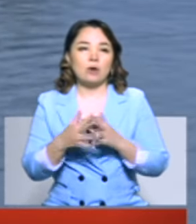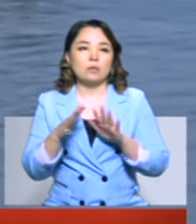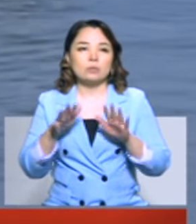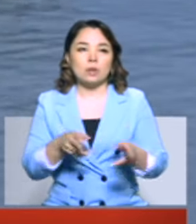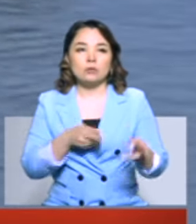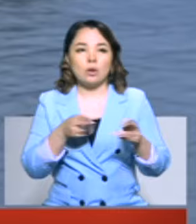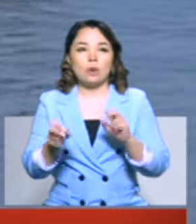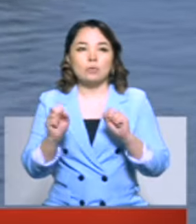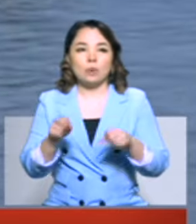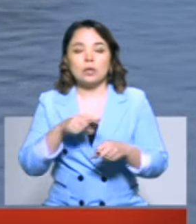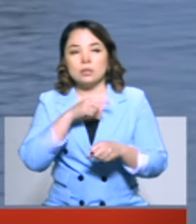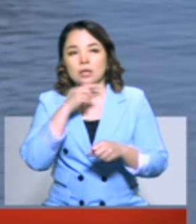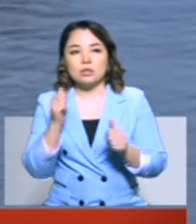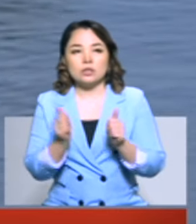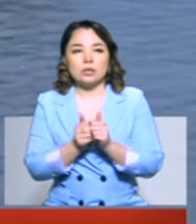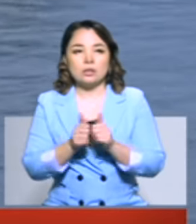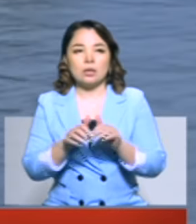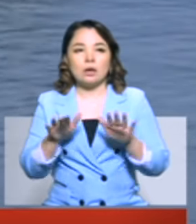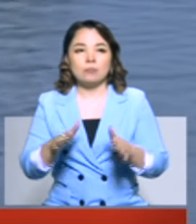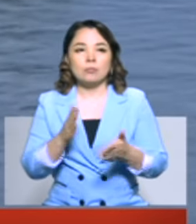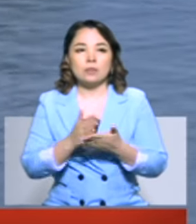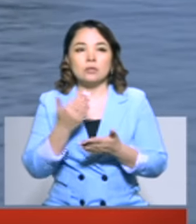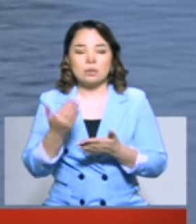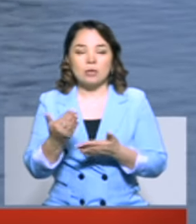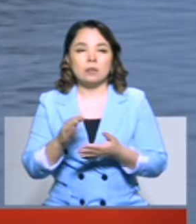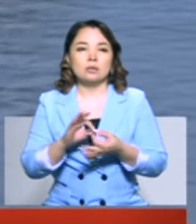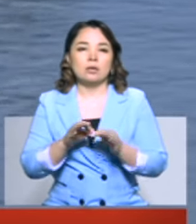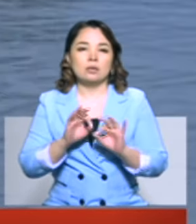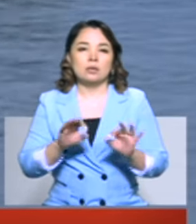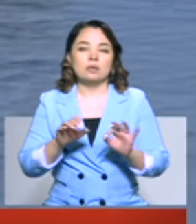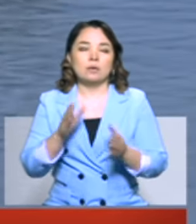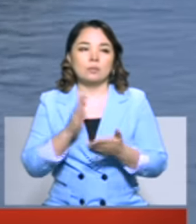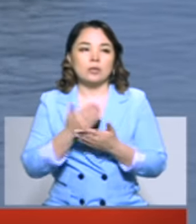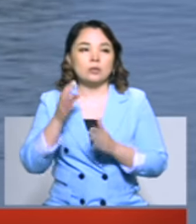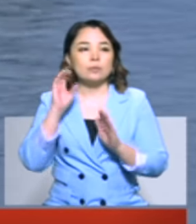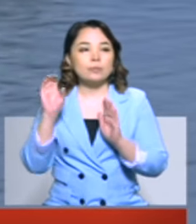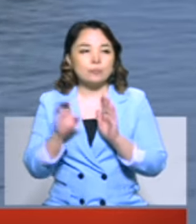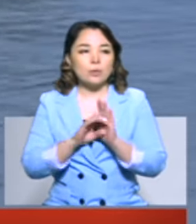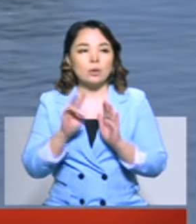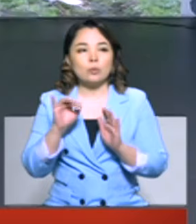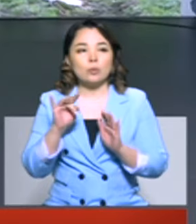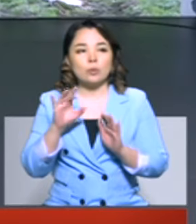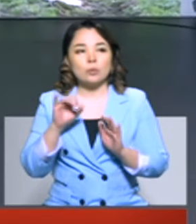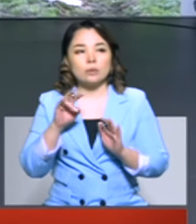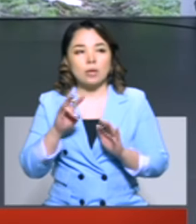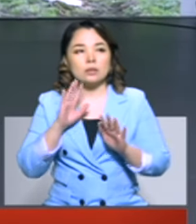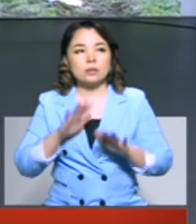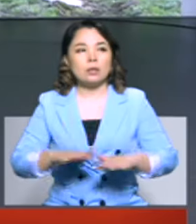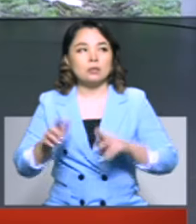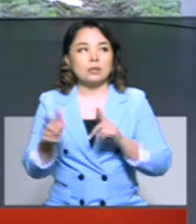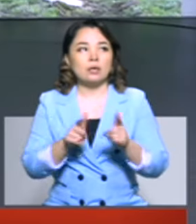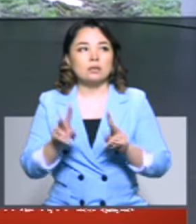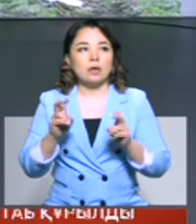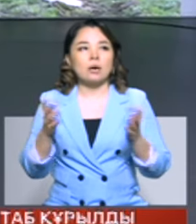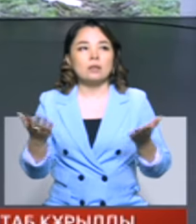мүмкін. Ресеймен шекаралас елді мекенде әріптесім Нұрсұлтан Тілекте жүр. Нұрсұлтан, тасқынға дайындық